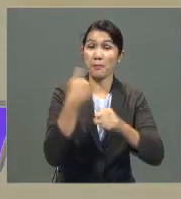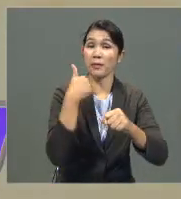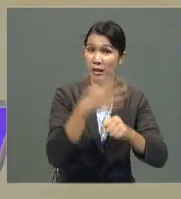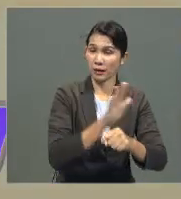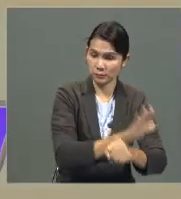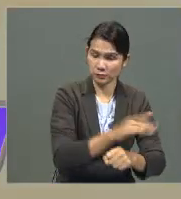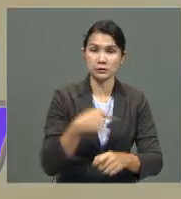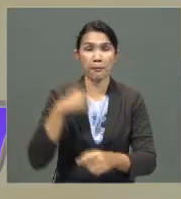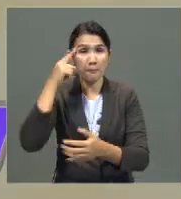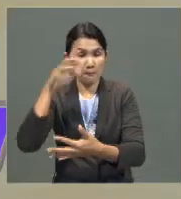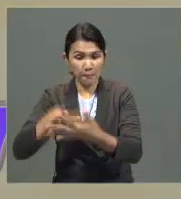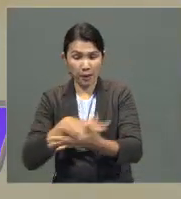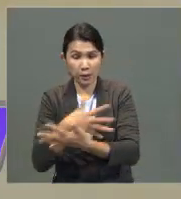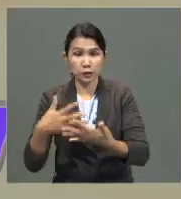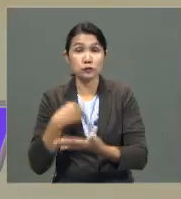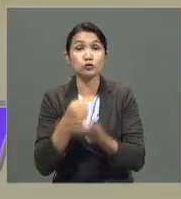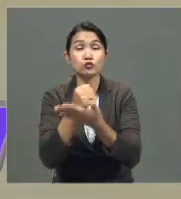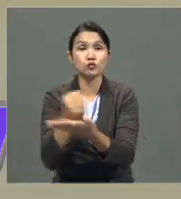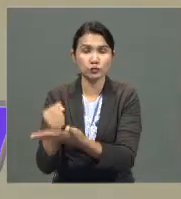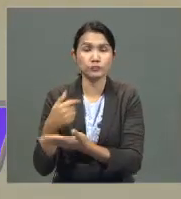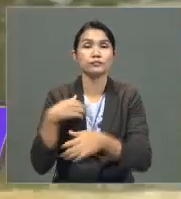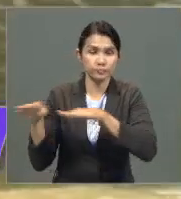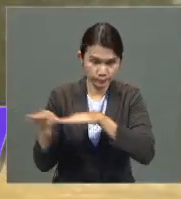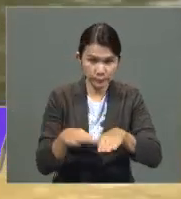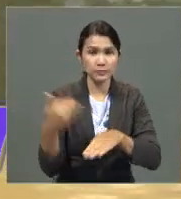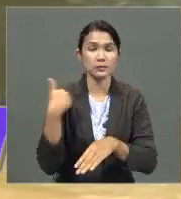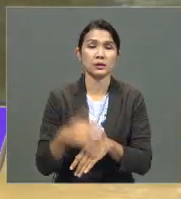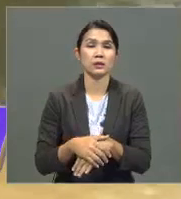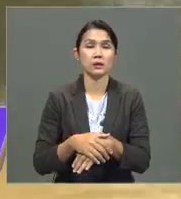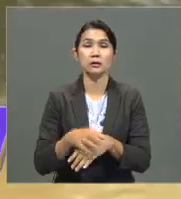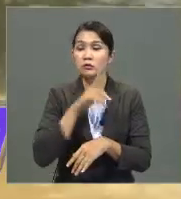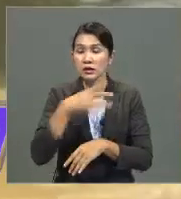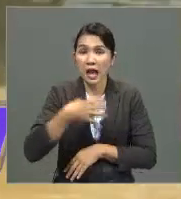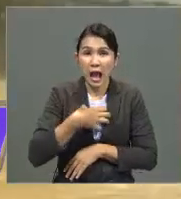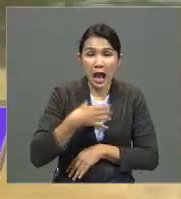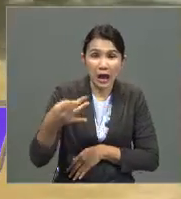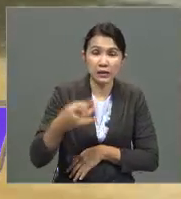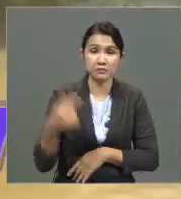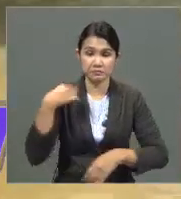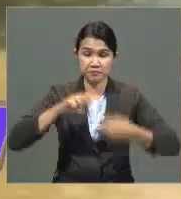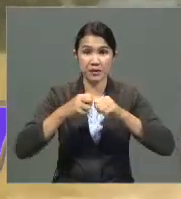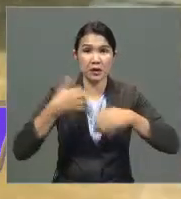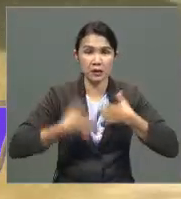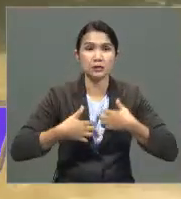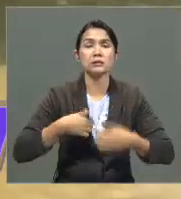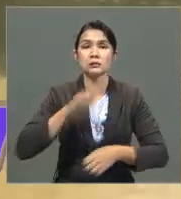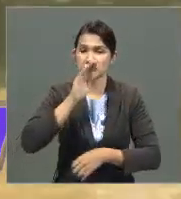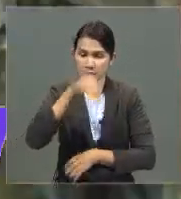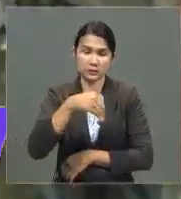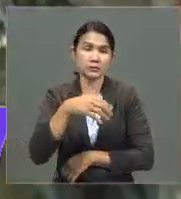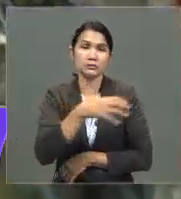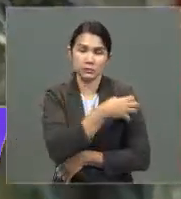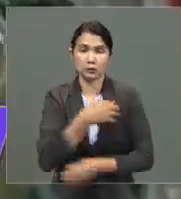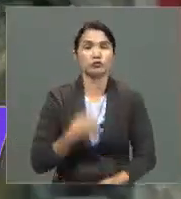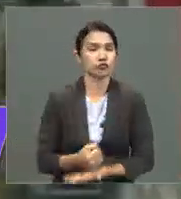แผนที่เราคิดว่าจะต้องเข็ดแล้วชาวบ้านเนี่ยแล้วก็เพราะหมดครับเพื่อให้ฉันความต้องการอะไรหรือถ้าเค้าเดือดร้อนเนี่ยจะบานเมืองโลกพร้อมที่